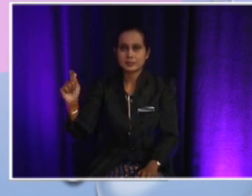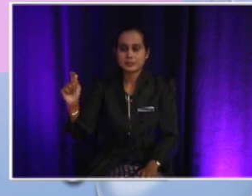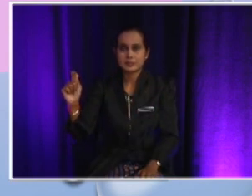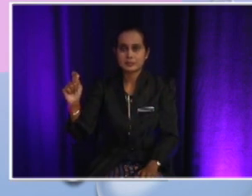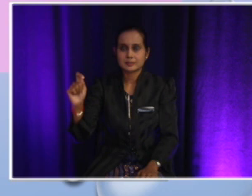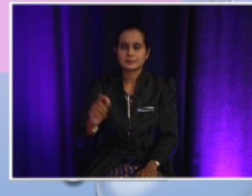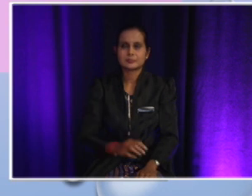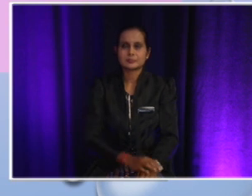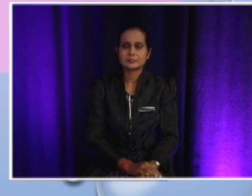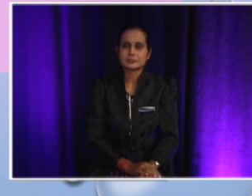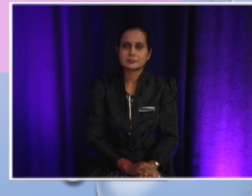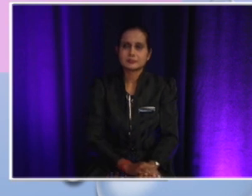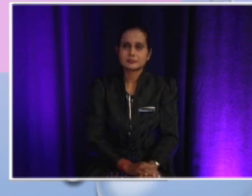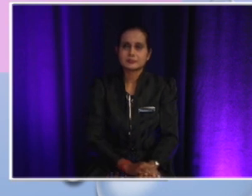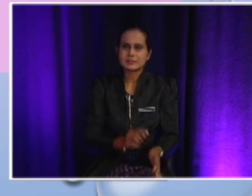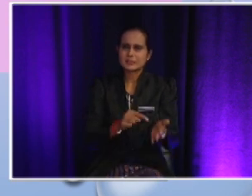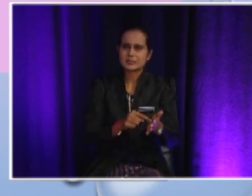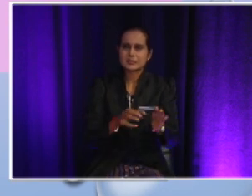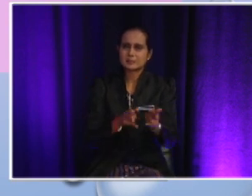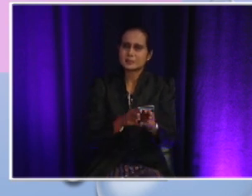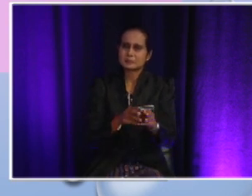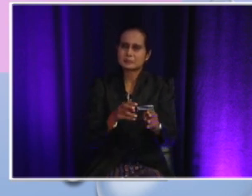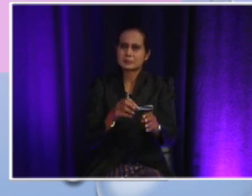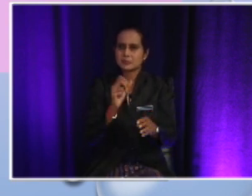silikon. Okey, ini macam soalan macam susah juga